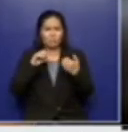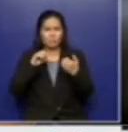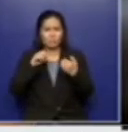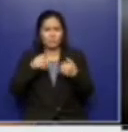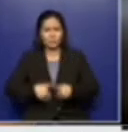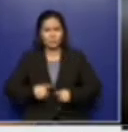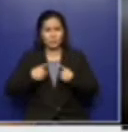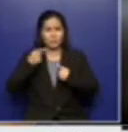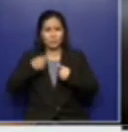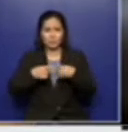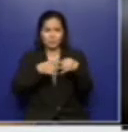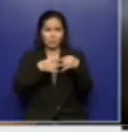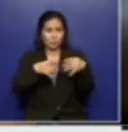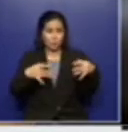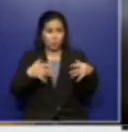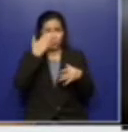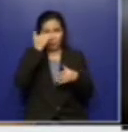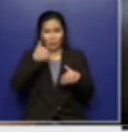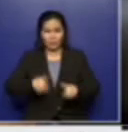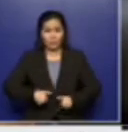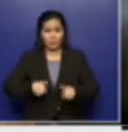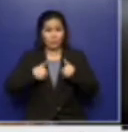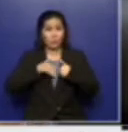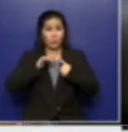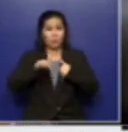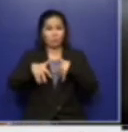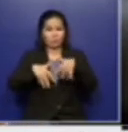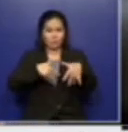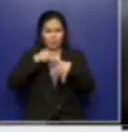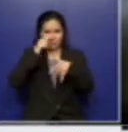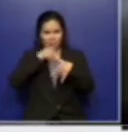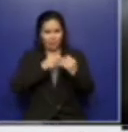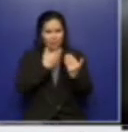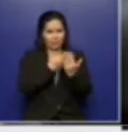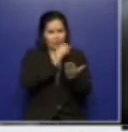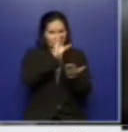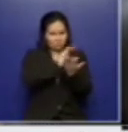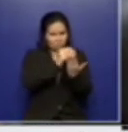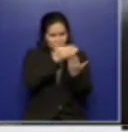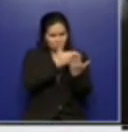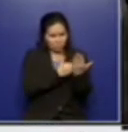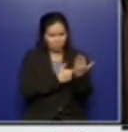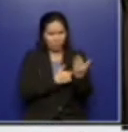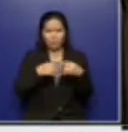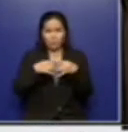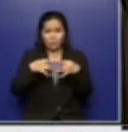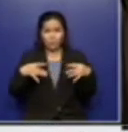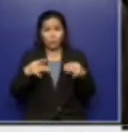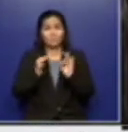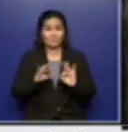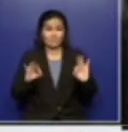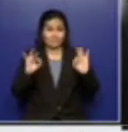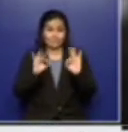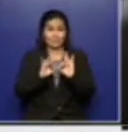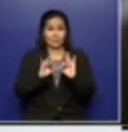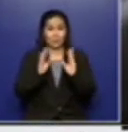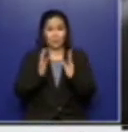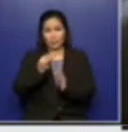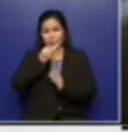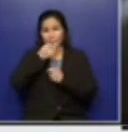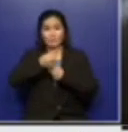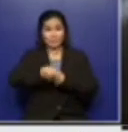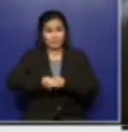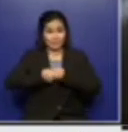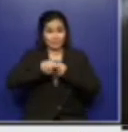ริงในการดำรงชีวิตของประชาชนโดยเฉพาะพี่น้องเกษตรกรร